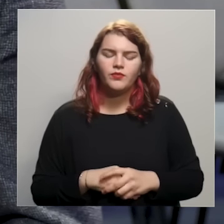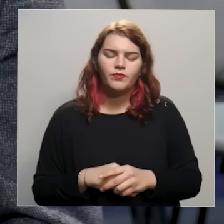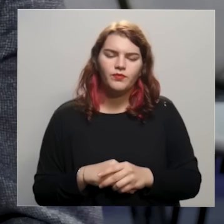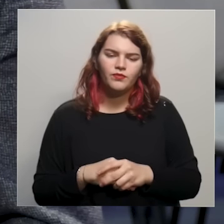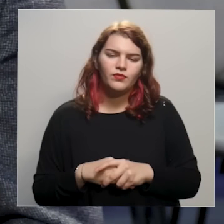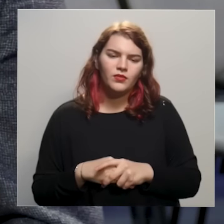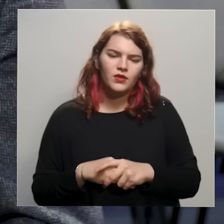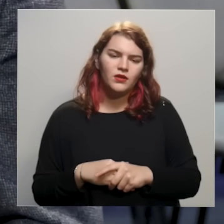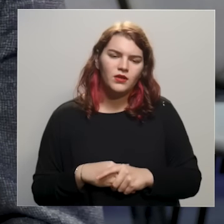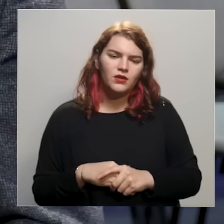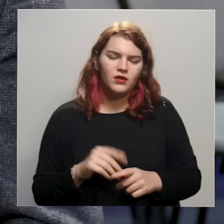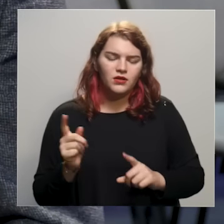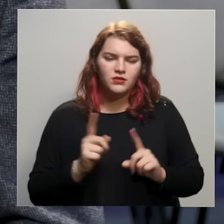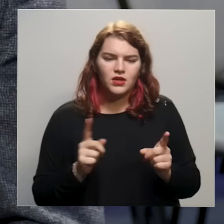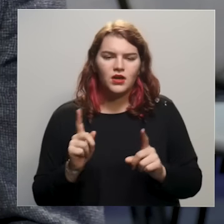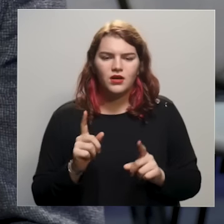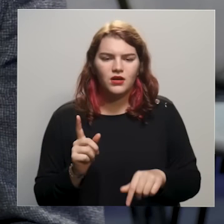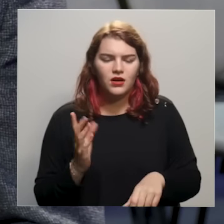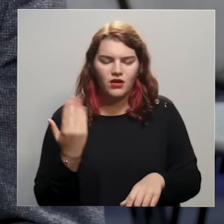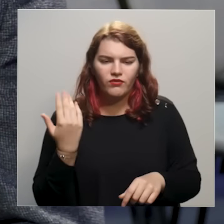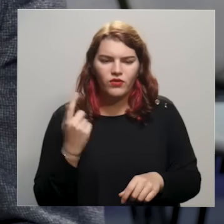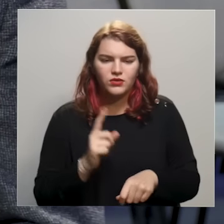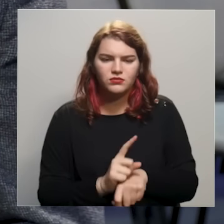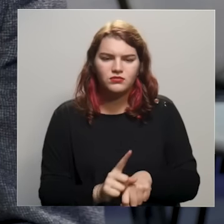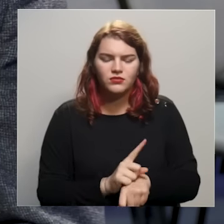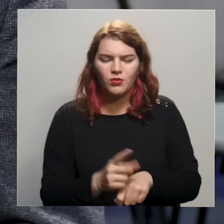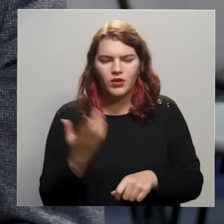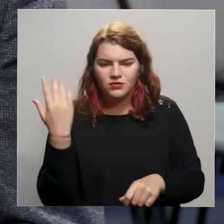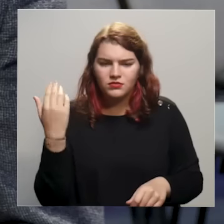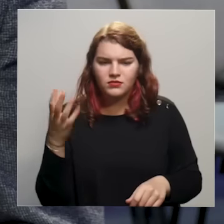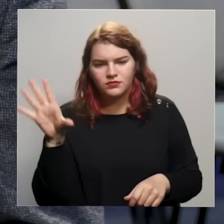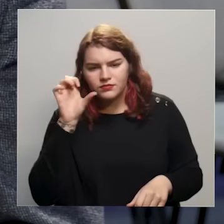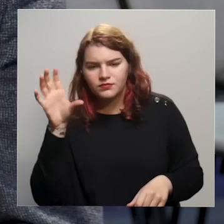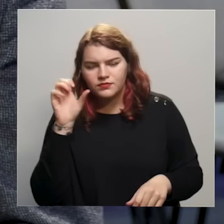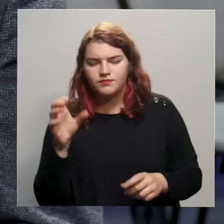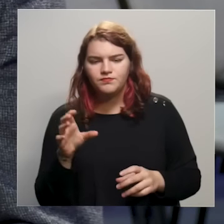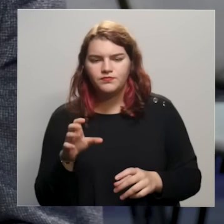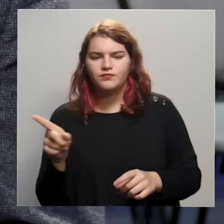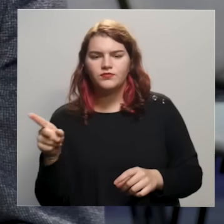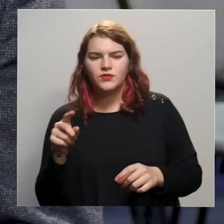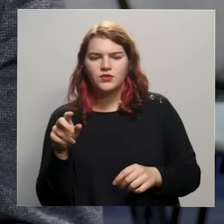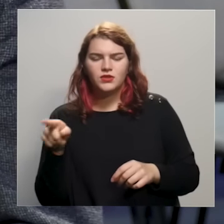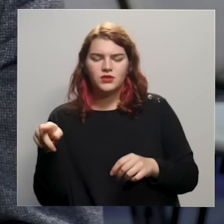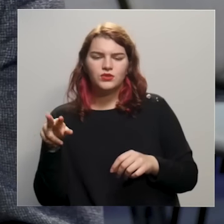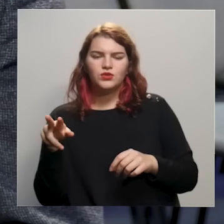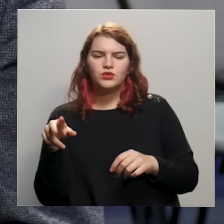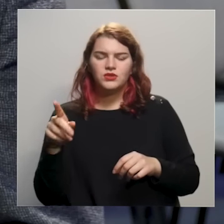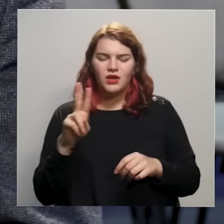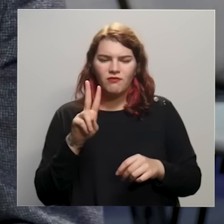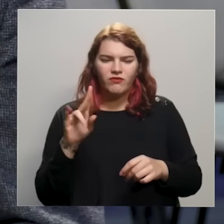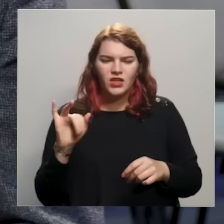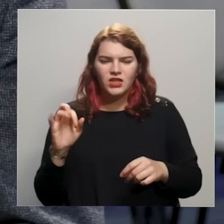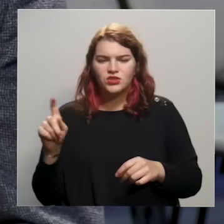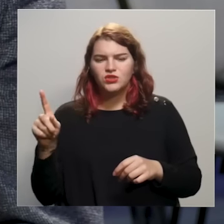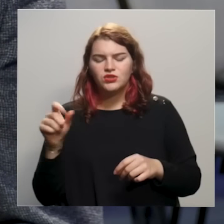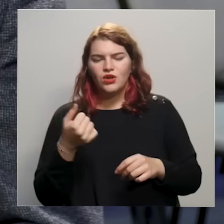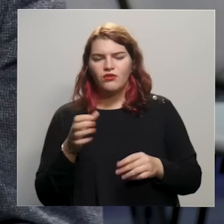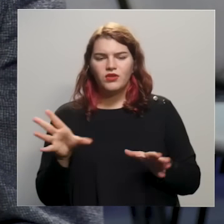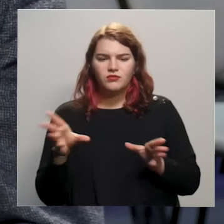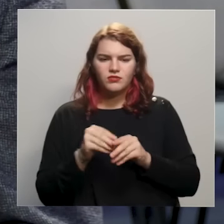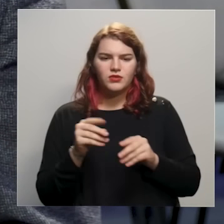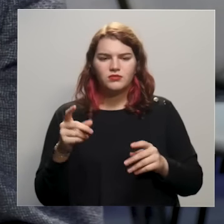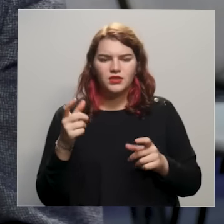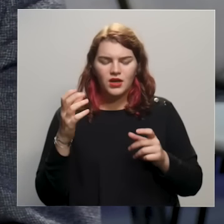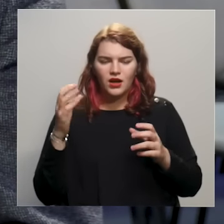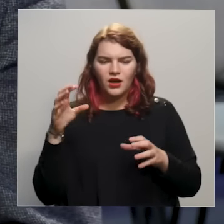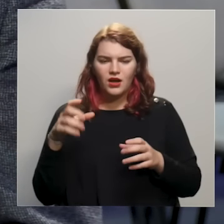dar chiar a fost o fază și își aduce aminte de multe ori cu soția lui Vili Slovic, când eram la Casa de